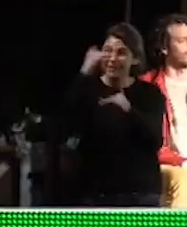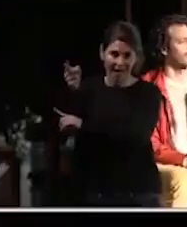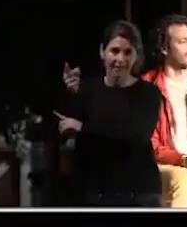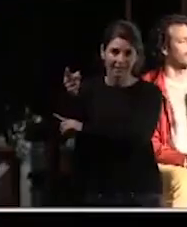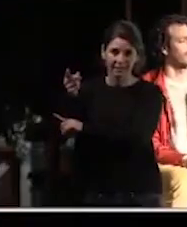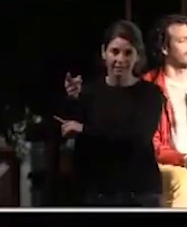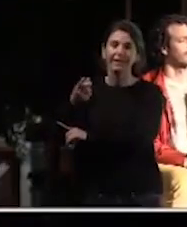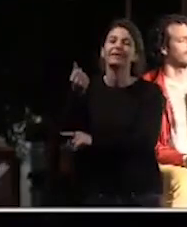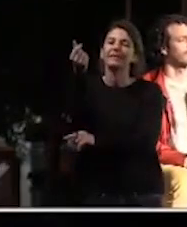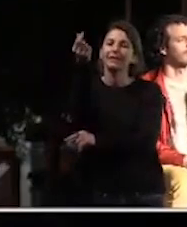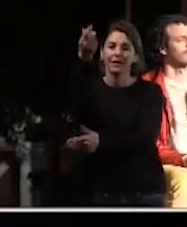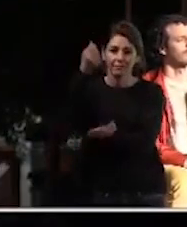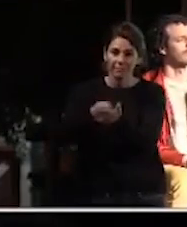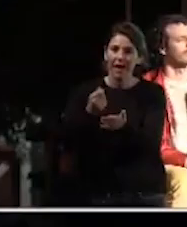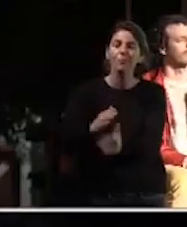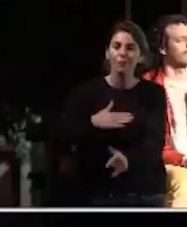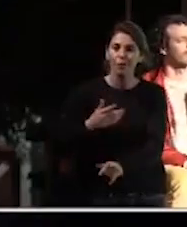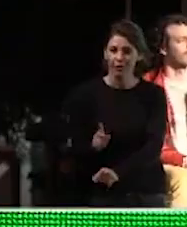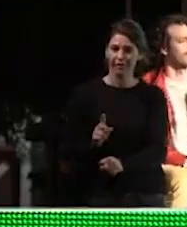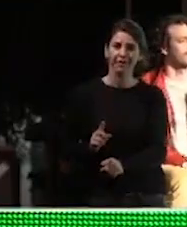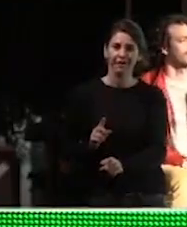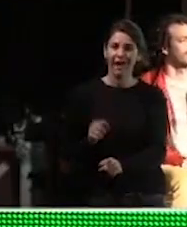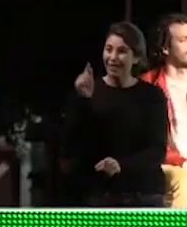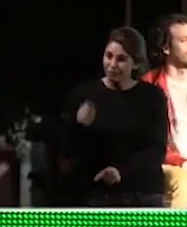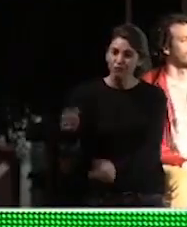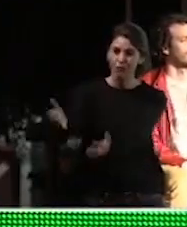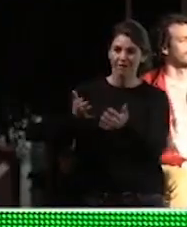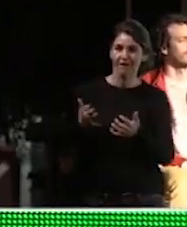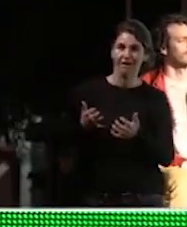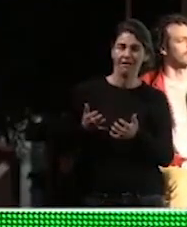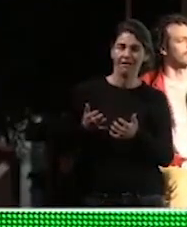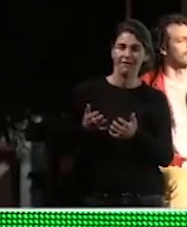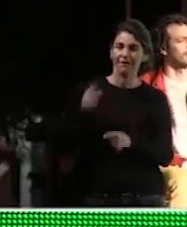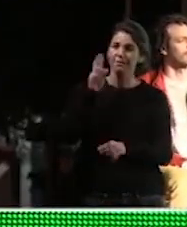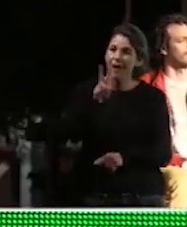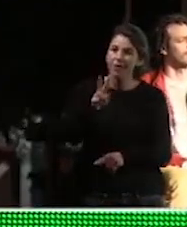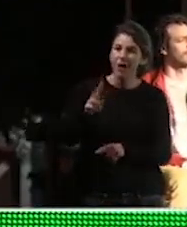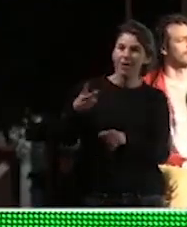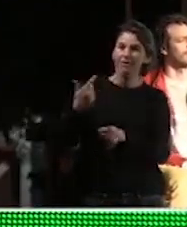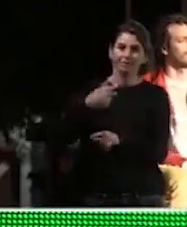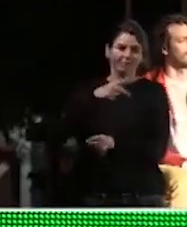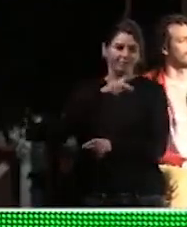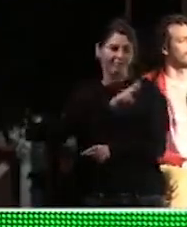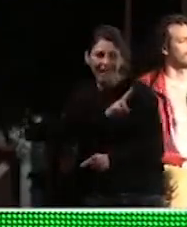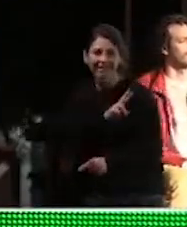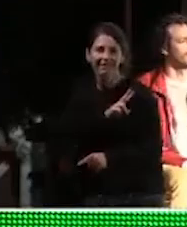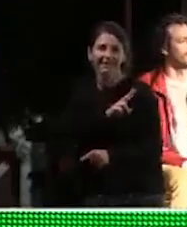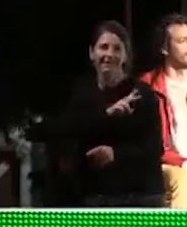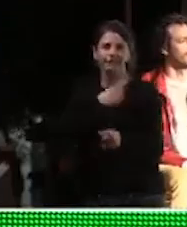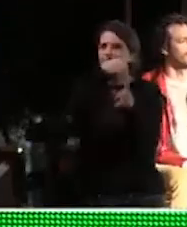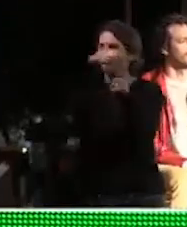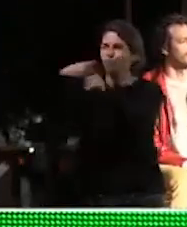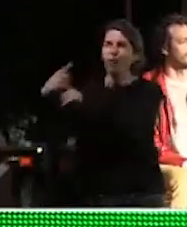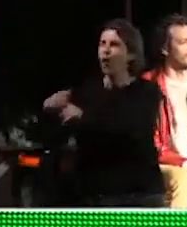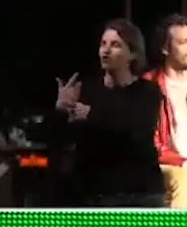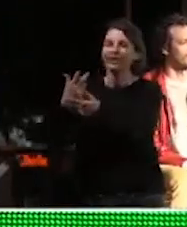assequible. Guanyar és tenyir de verd el gris d'aquesta ciutat. Hem fet, perquè us feu una idea, 21